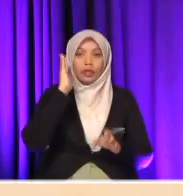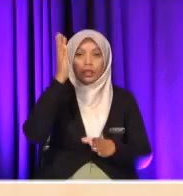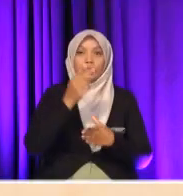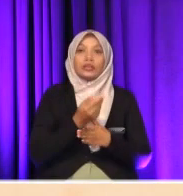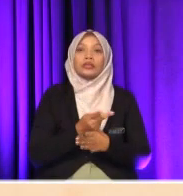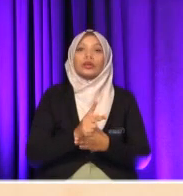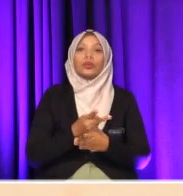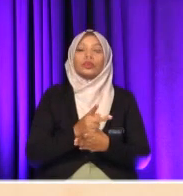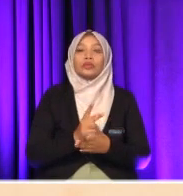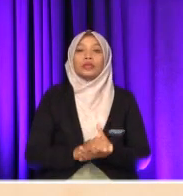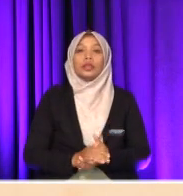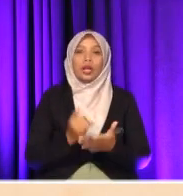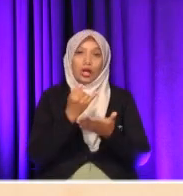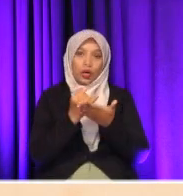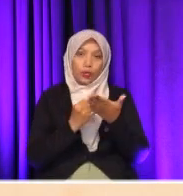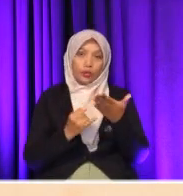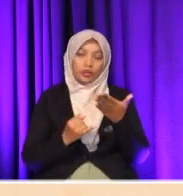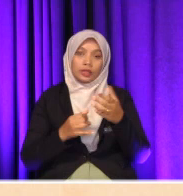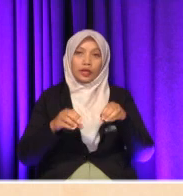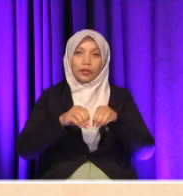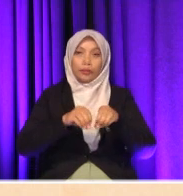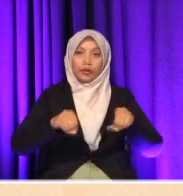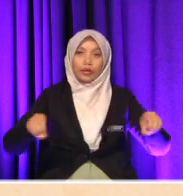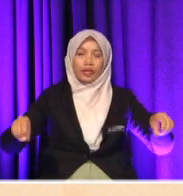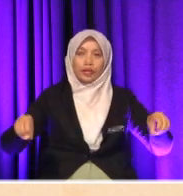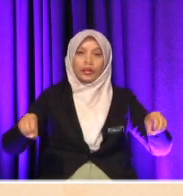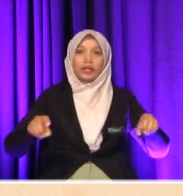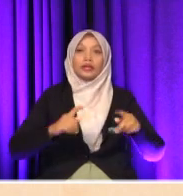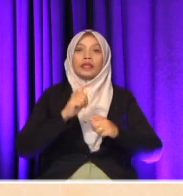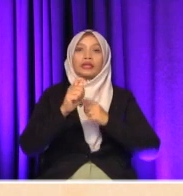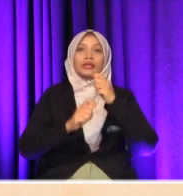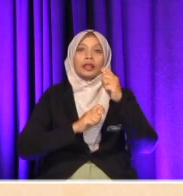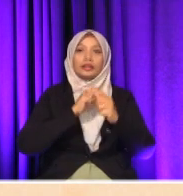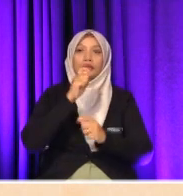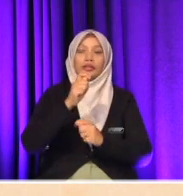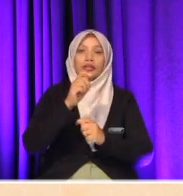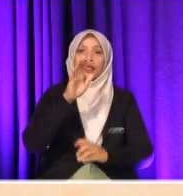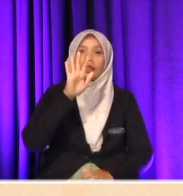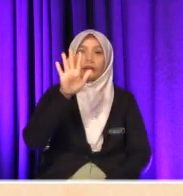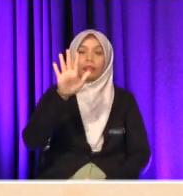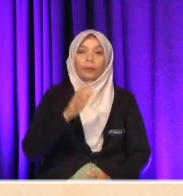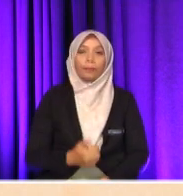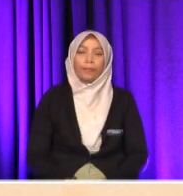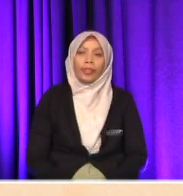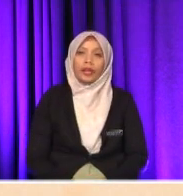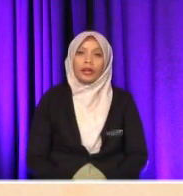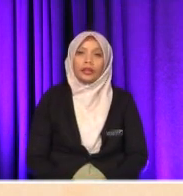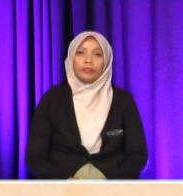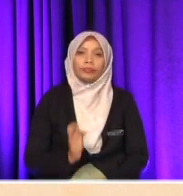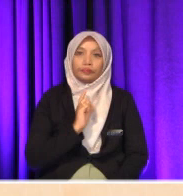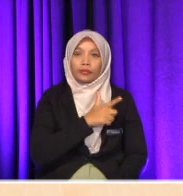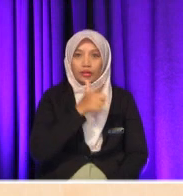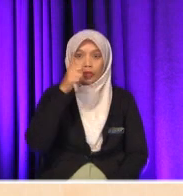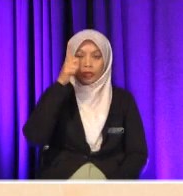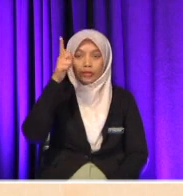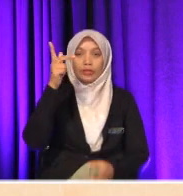pada hari ini ialah lukisan per paipan tingkatan 5 baik oke terlihat kepada